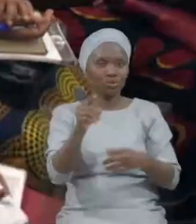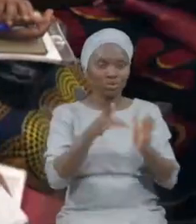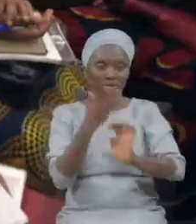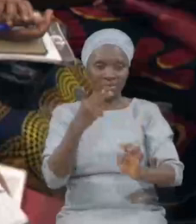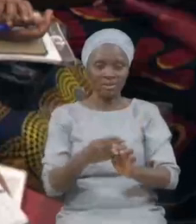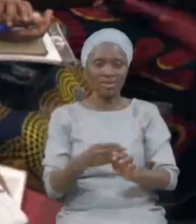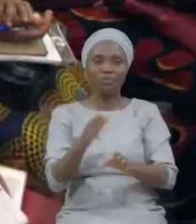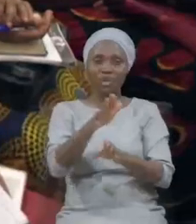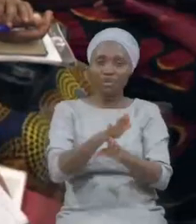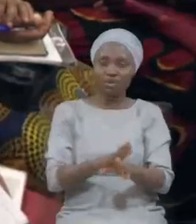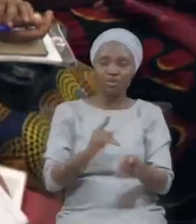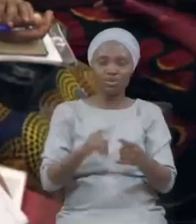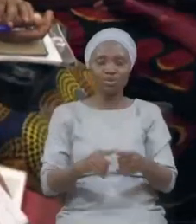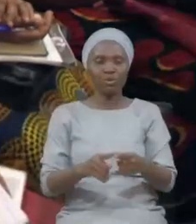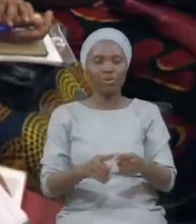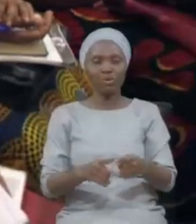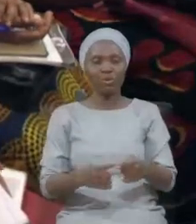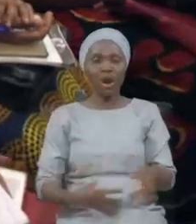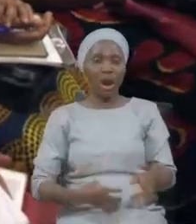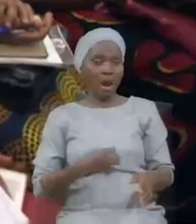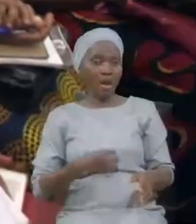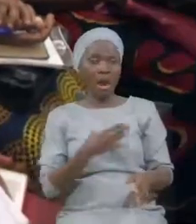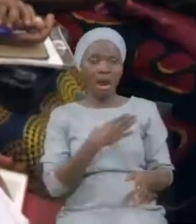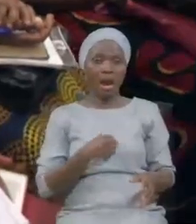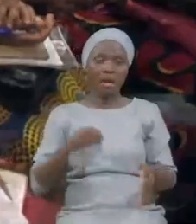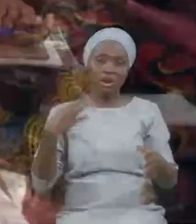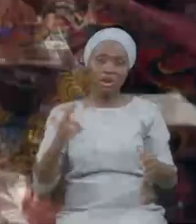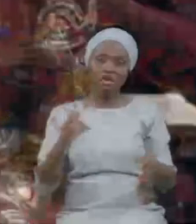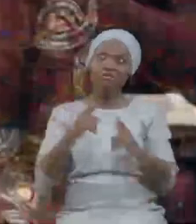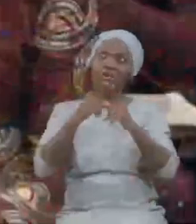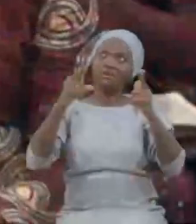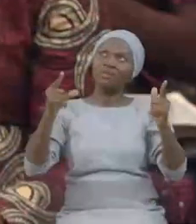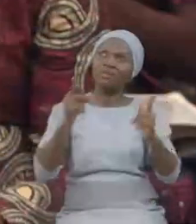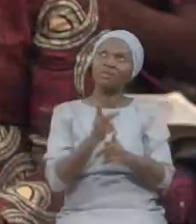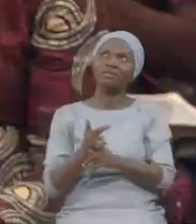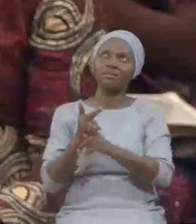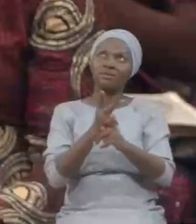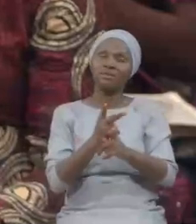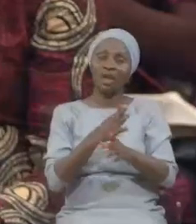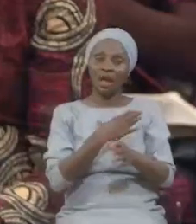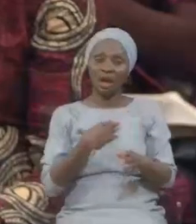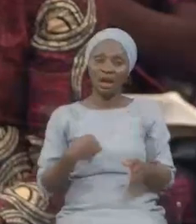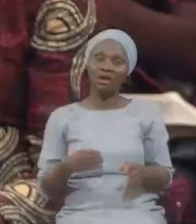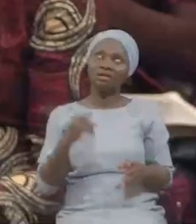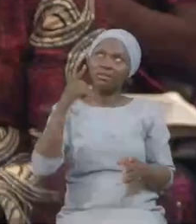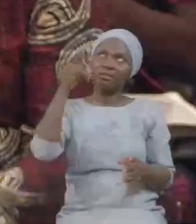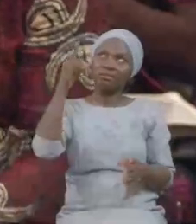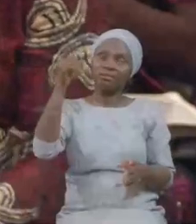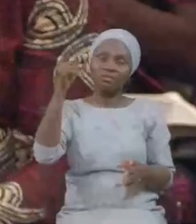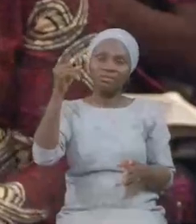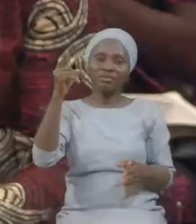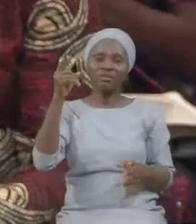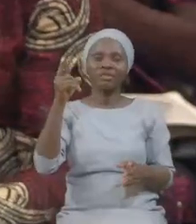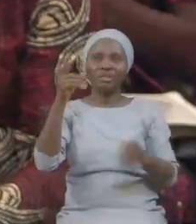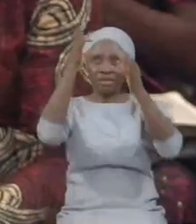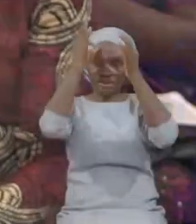lent à la colère et riche en bonté, et il se repent des maux qu'il envoie.